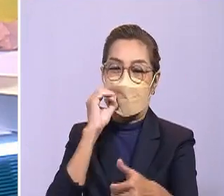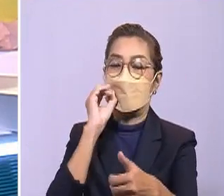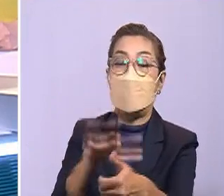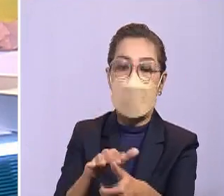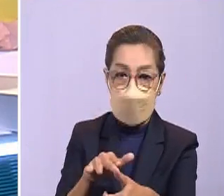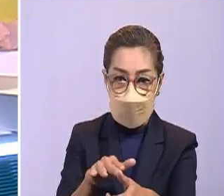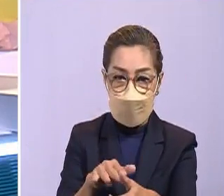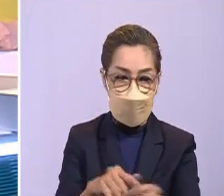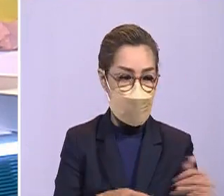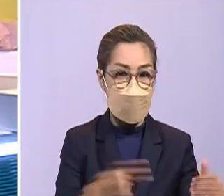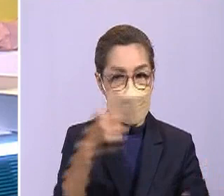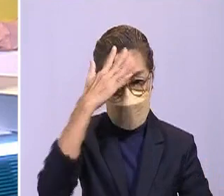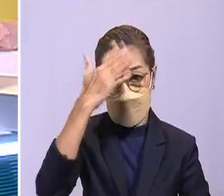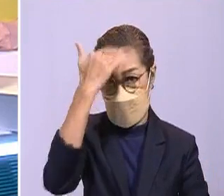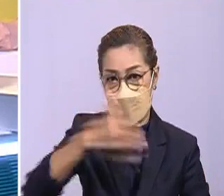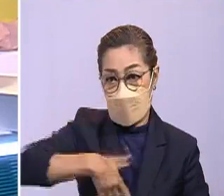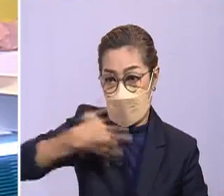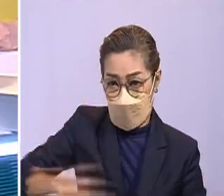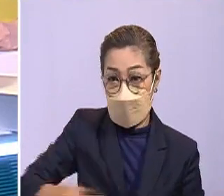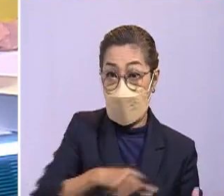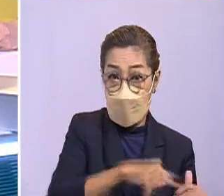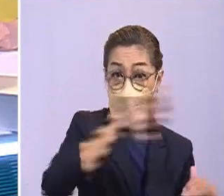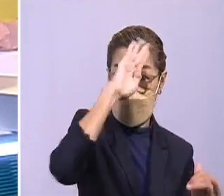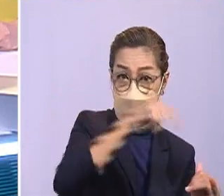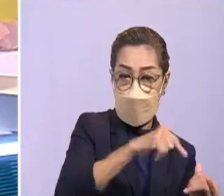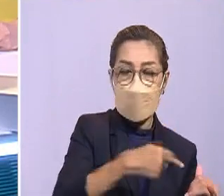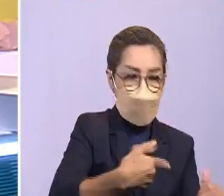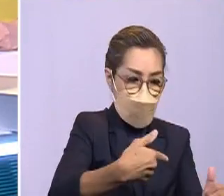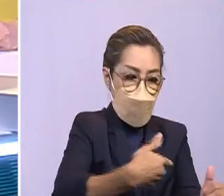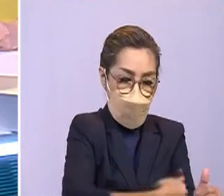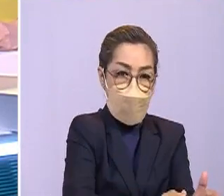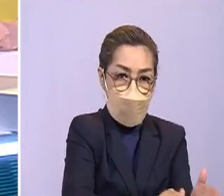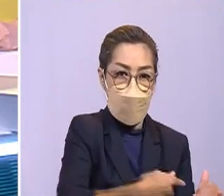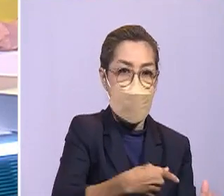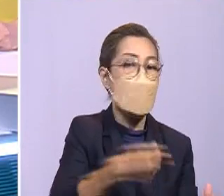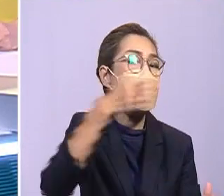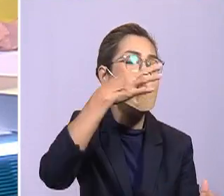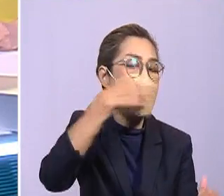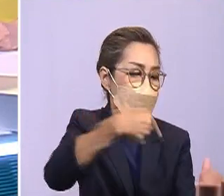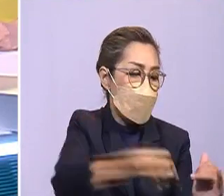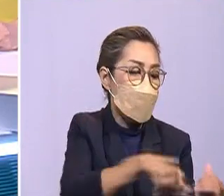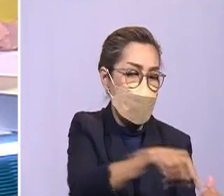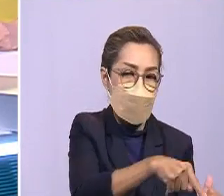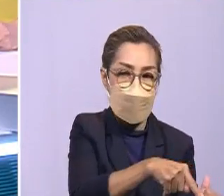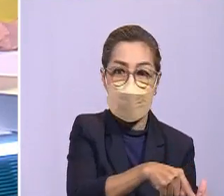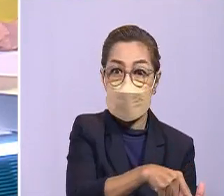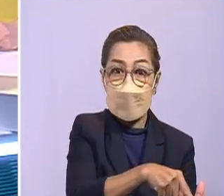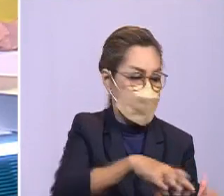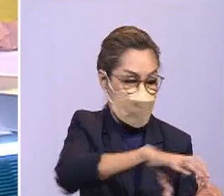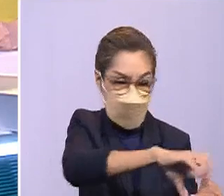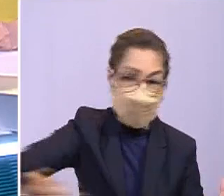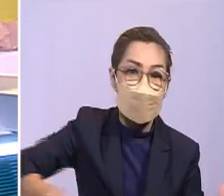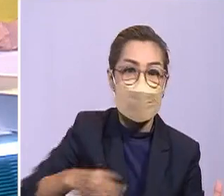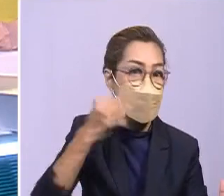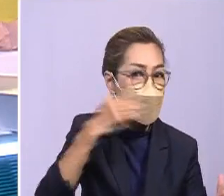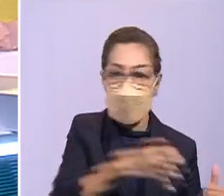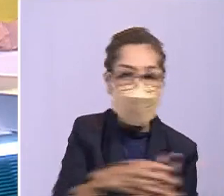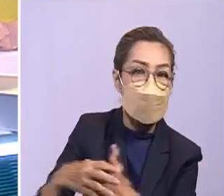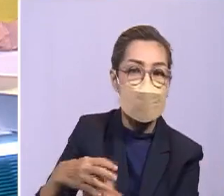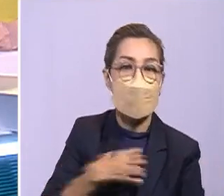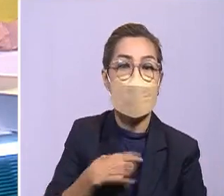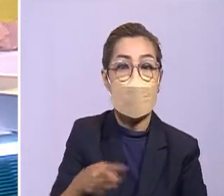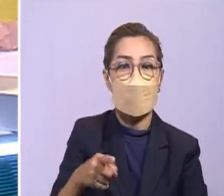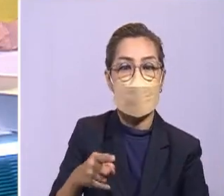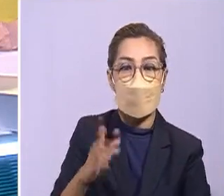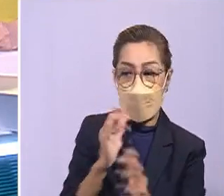ายน้ำเกลือเนี่ยพยายามที่จะเอาคนไข้กลับบ้านด้วยไม่พอใจเพราะว่าถูกเจ้าหน้าที่เนี่ยห้ามปรามคุณผู้ชมลองดูภาพเหตุการณ์